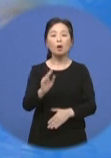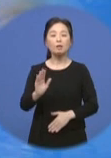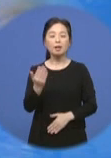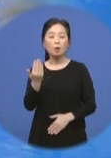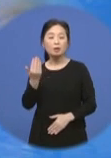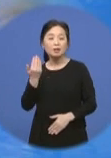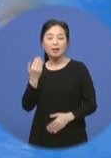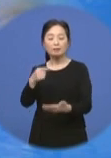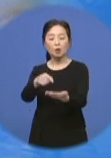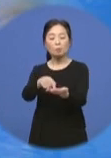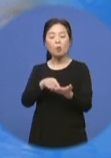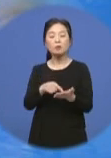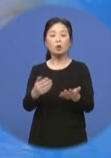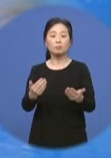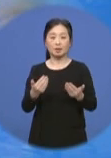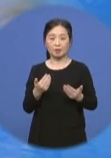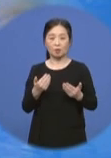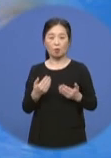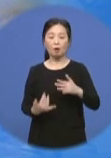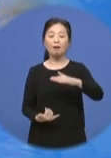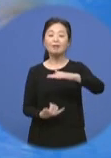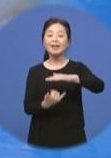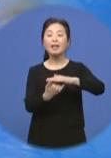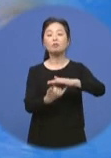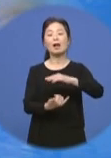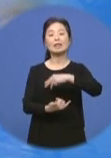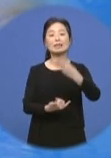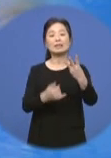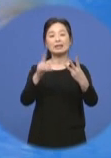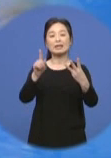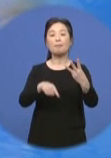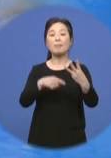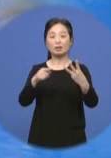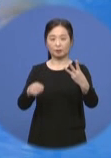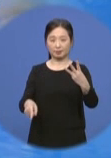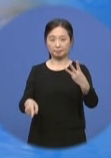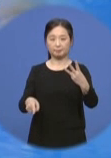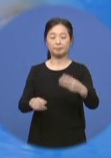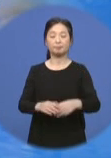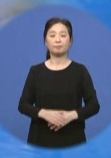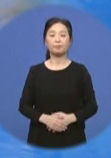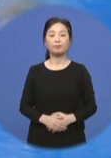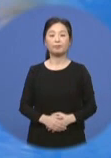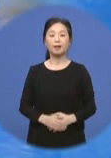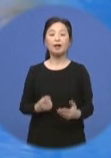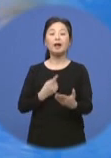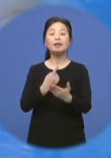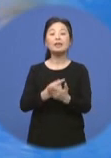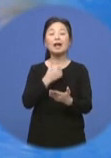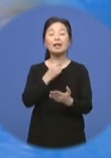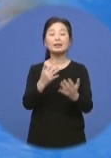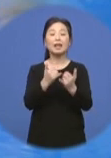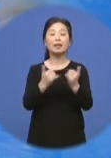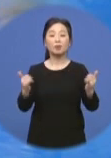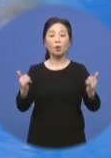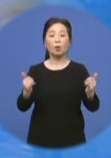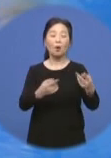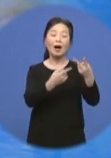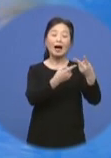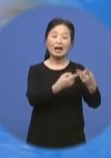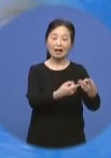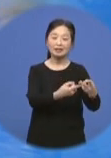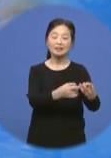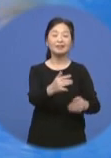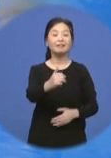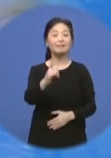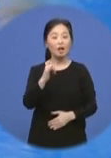が必要です。定員は300人です。参加を希望する方はハガキ、電